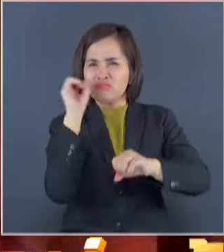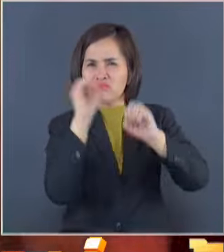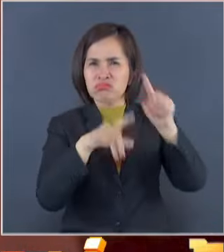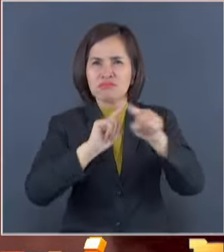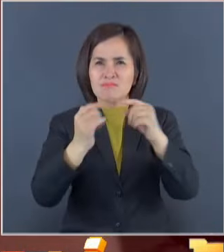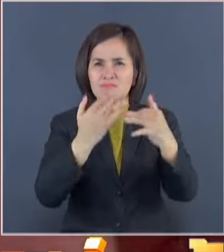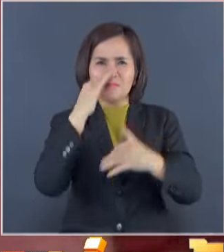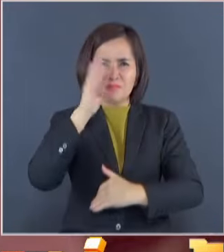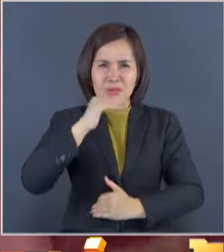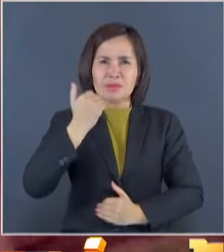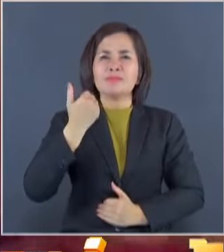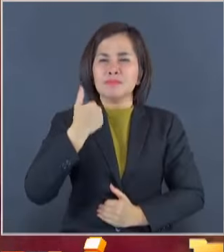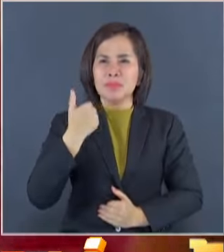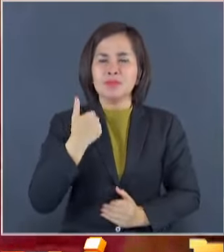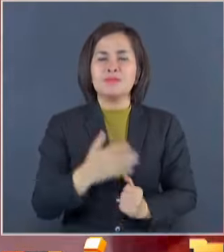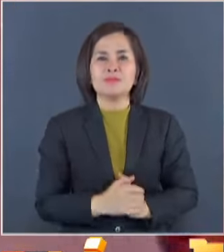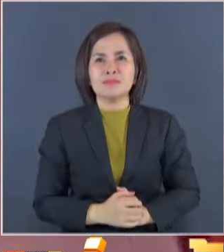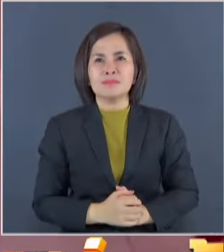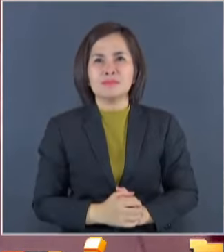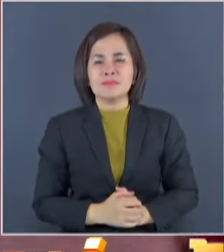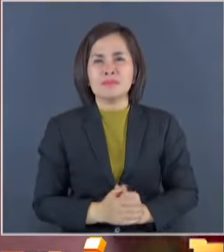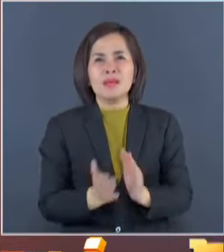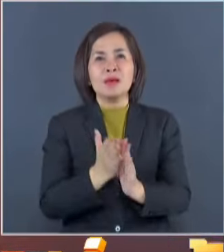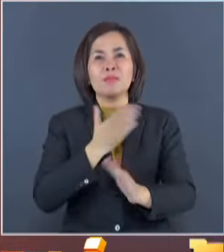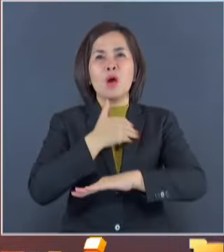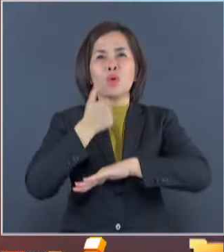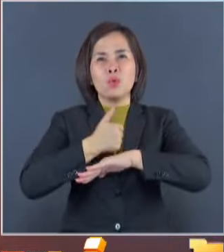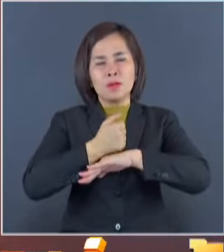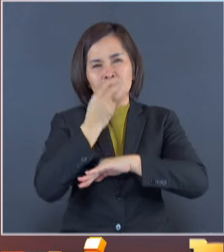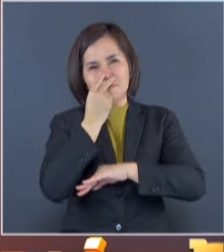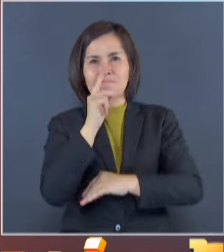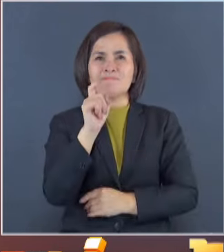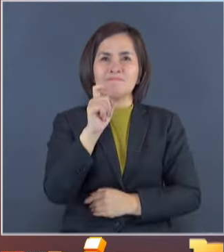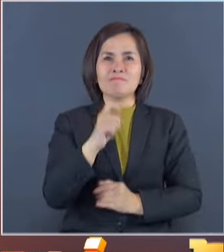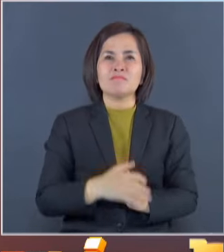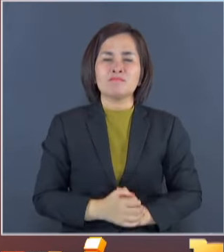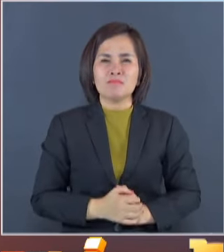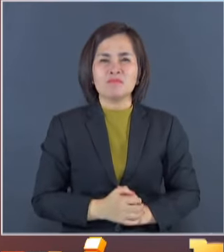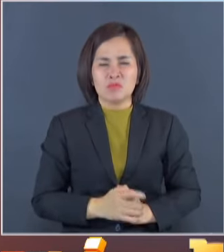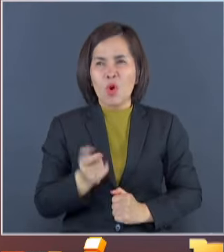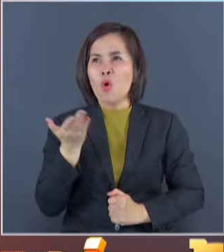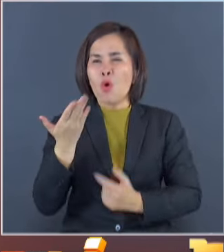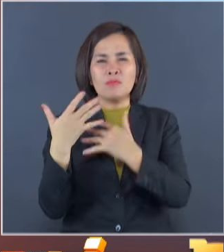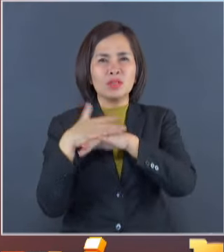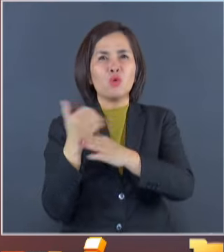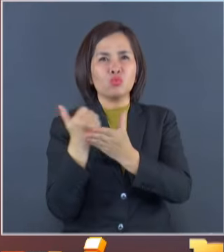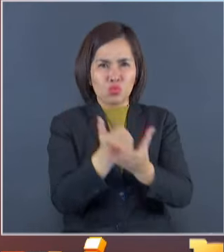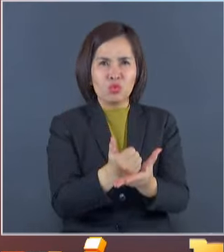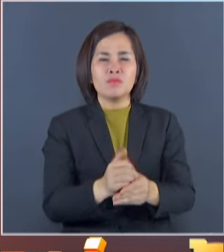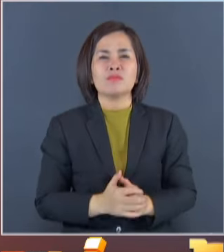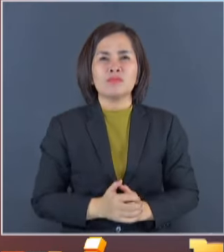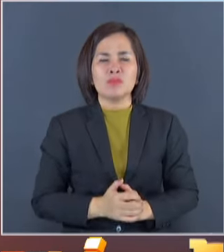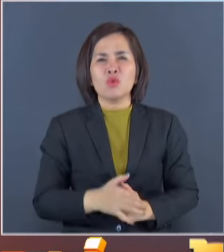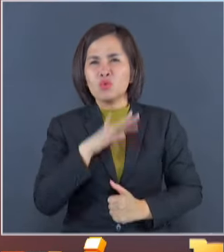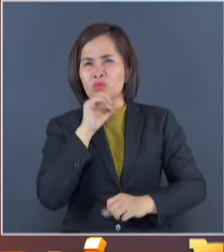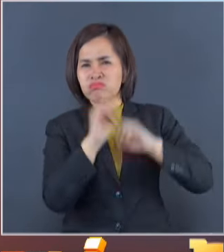ม็นคลุ้งห้องเลยนะคะเหม็นคลุ้งกุฏิเลย เจ้าว่าถึงขนาดต้องแจ ้งต้องร้อง นะฮะเพราะว่าเป็นกุฏิของสามเณรแล้วไม่เก็บ